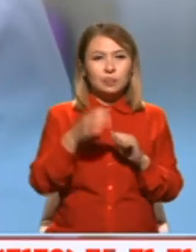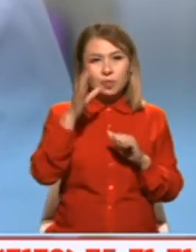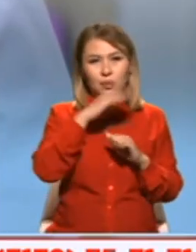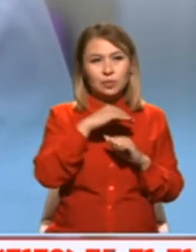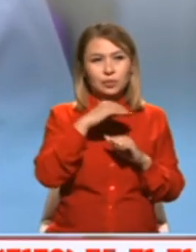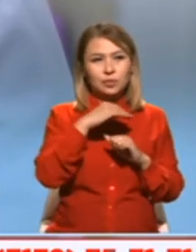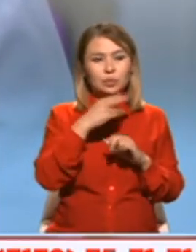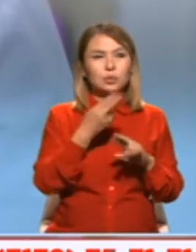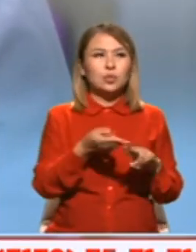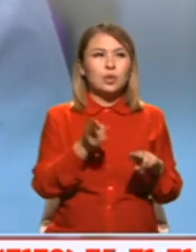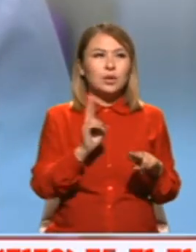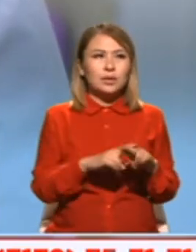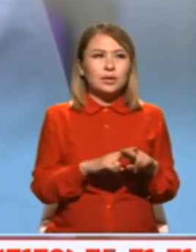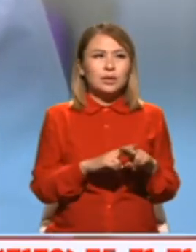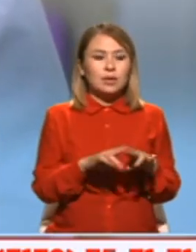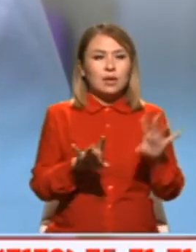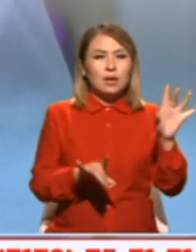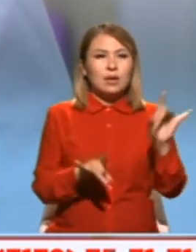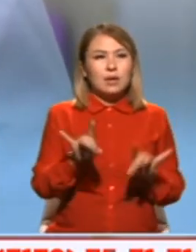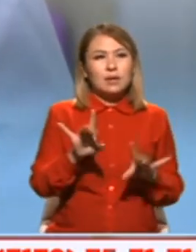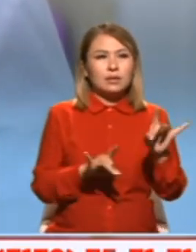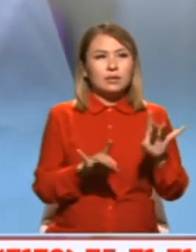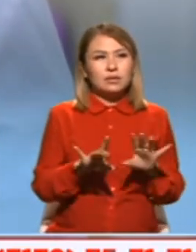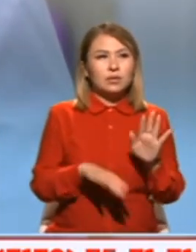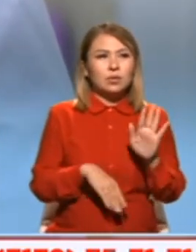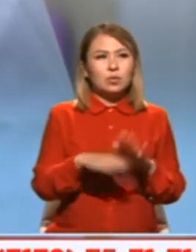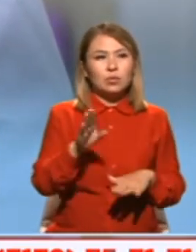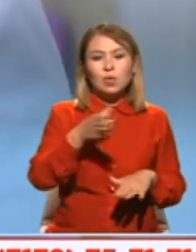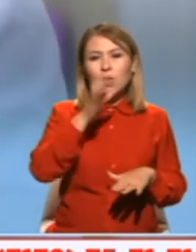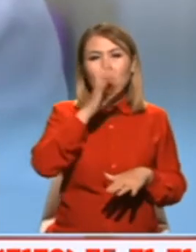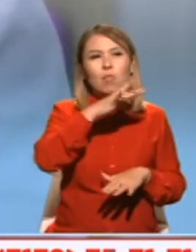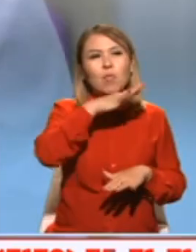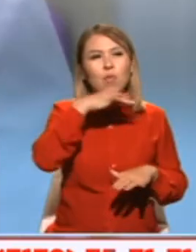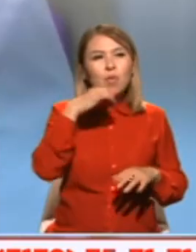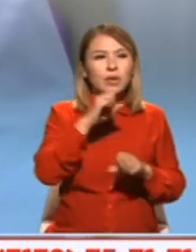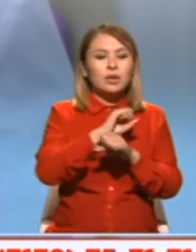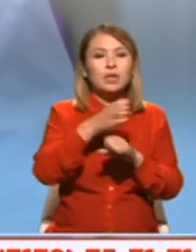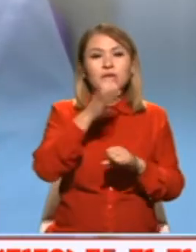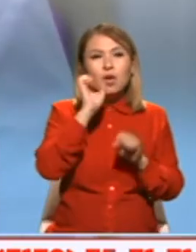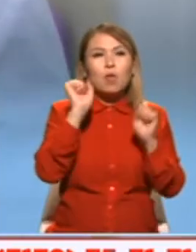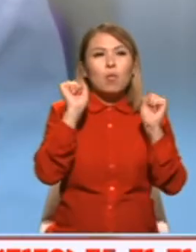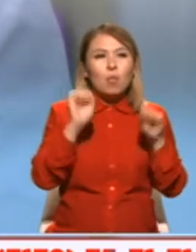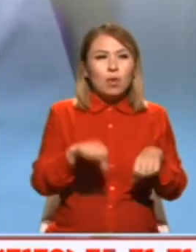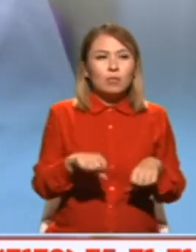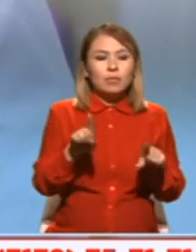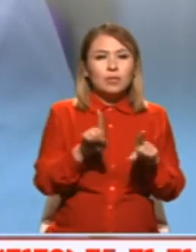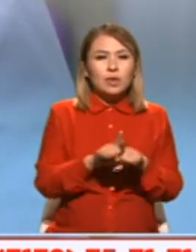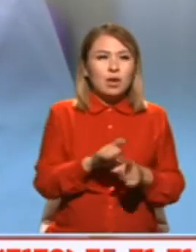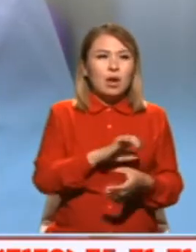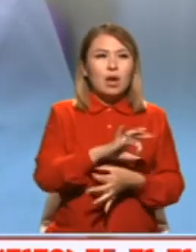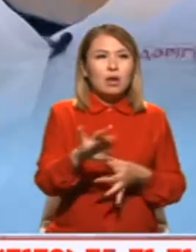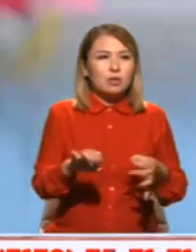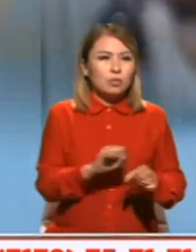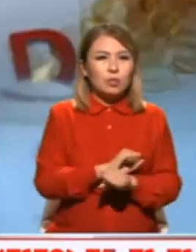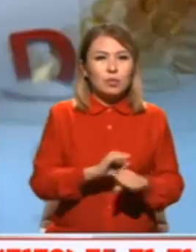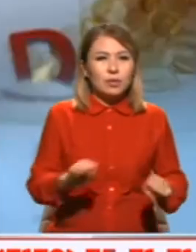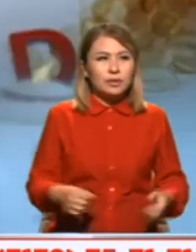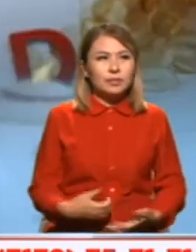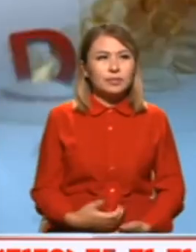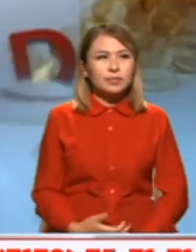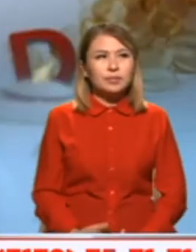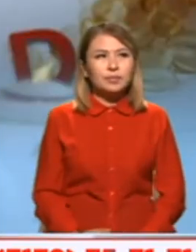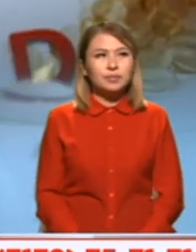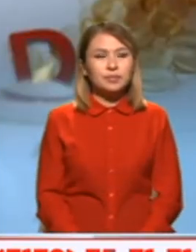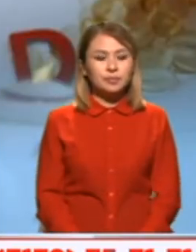болады. Сондықтан да қайнаған суды көп ішуге болмайды. Яғни ішуге болады, бірақ артық мөлшерде ішуге болмайды.